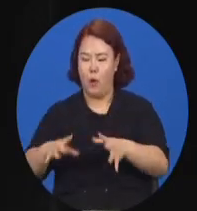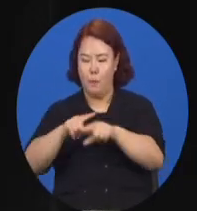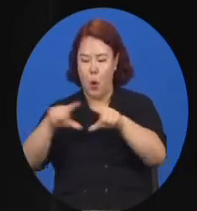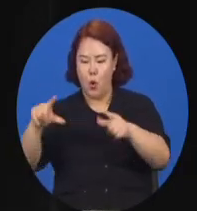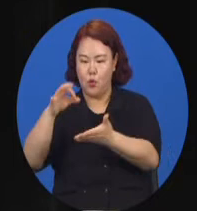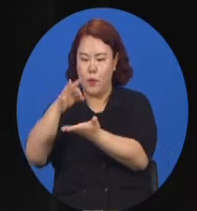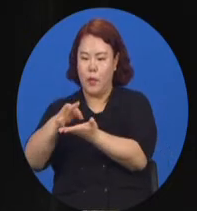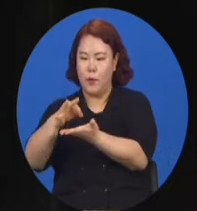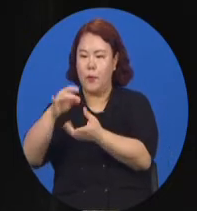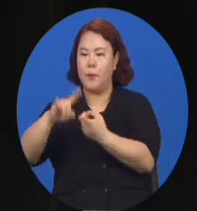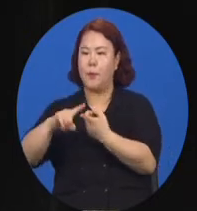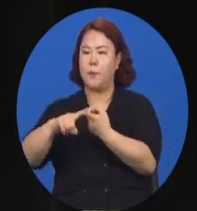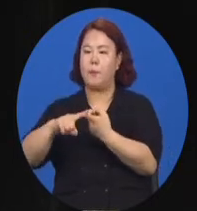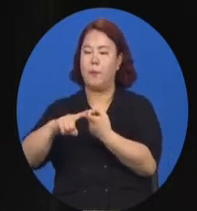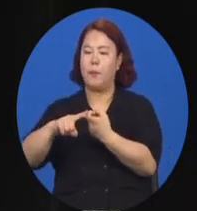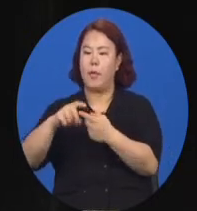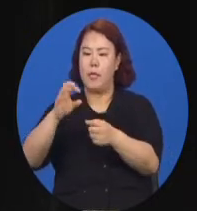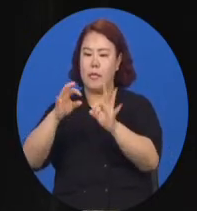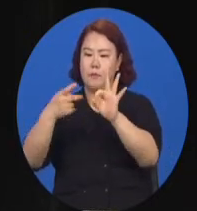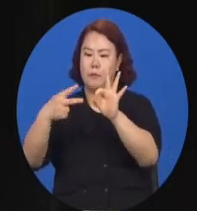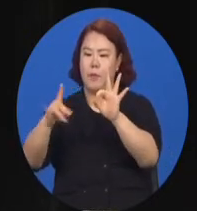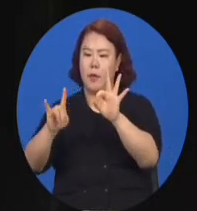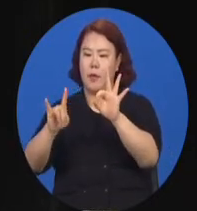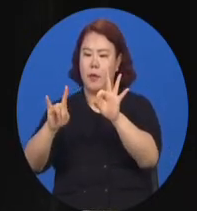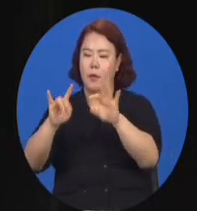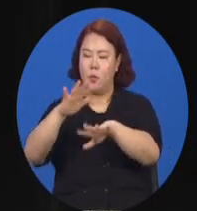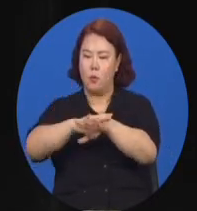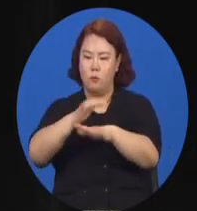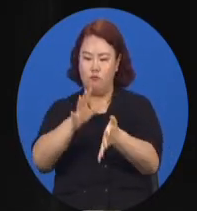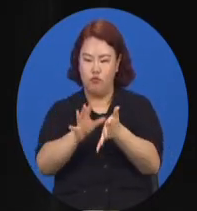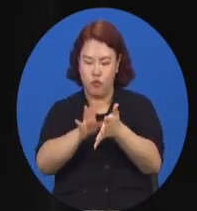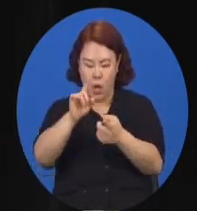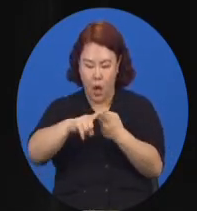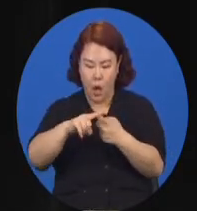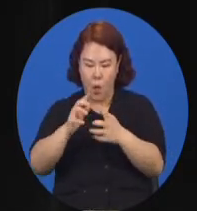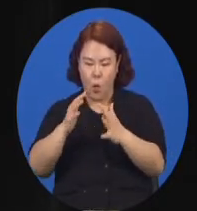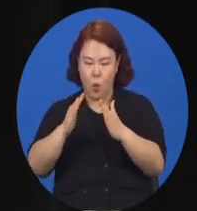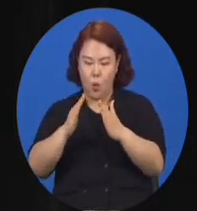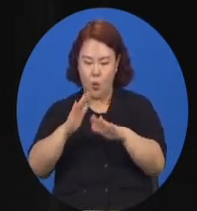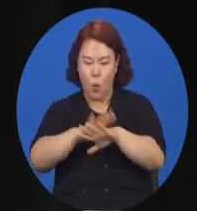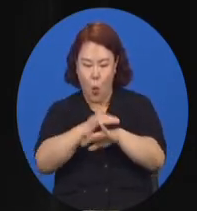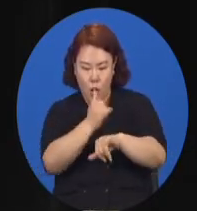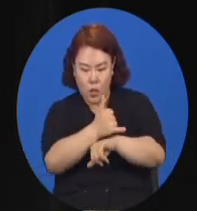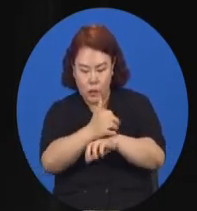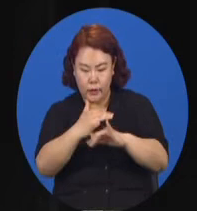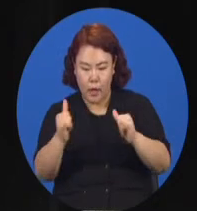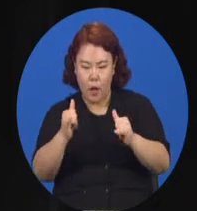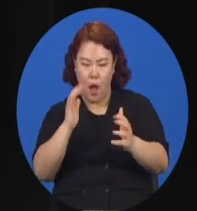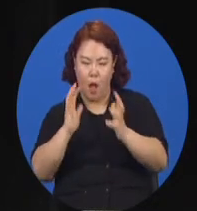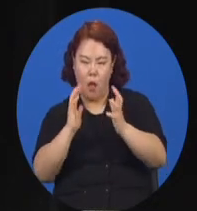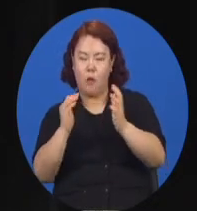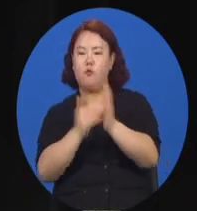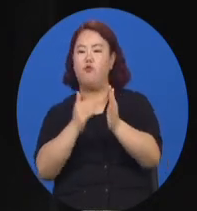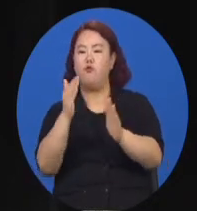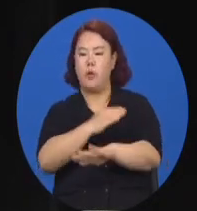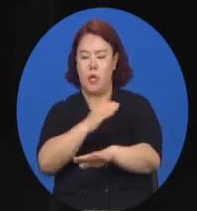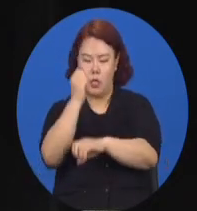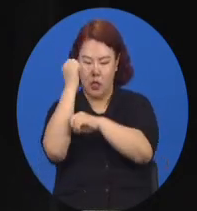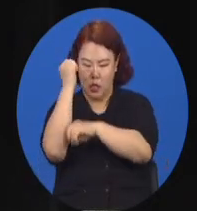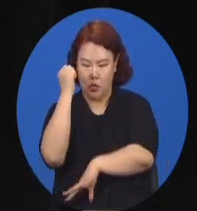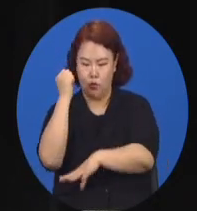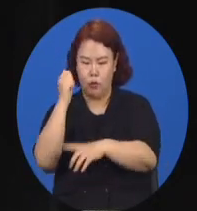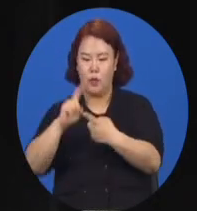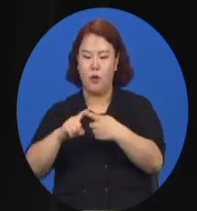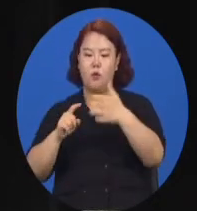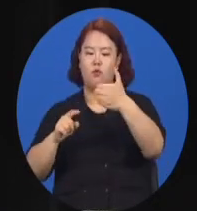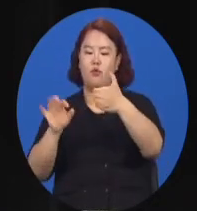가격을 가지고 우리 7대 농산물 중에서도 농민들과 협의해서 선택을 해서 거기에 따라서 그 기준에 90%